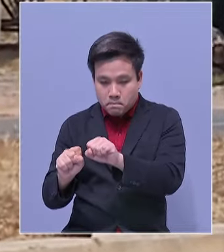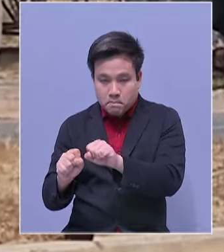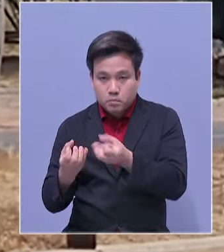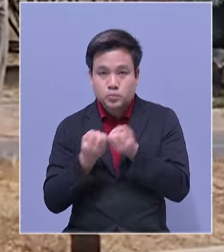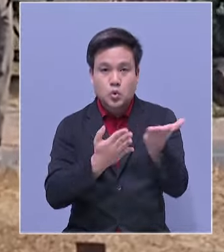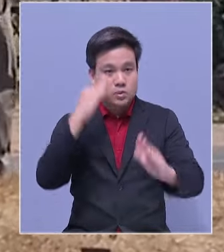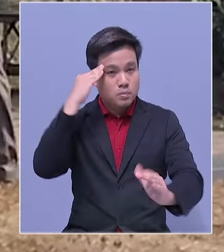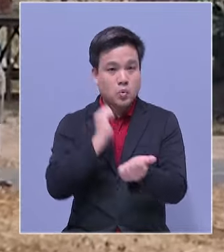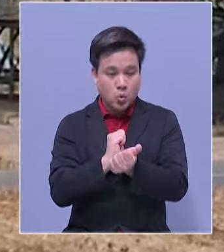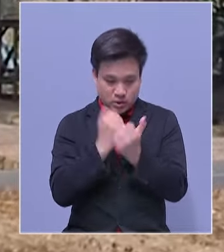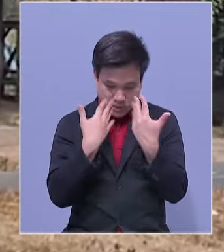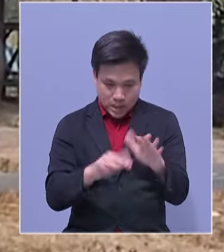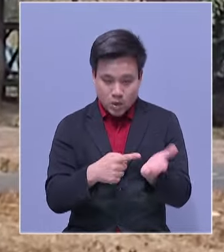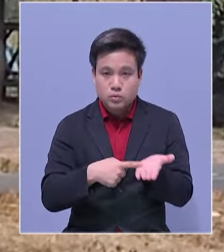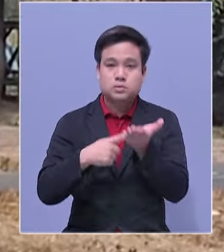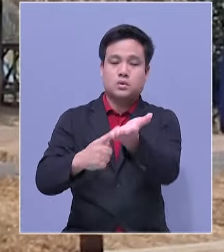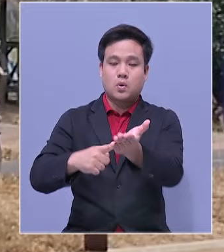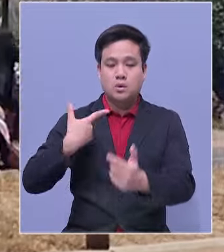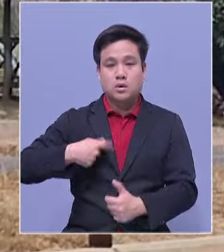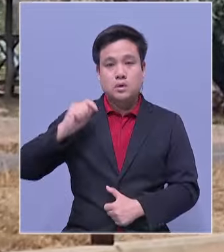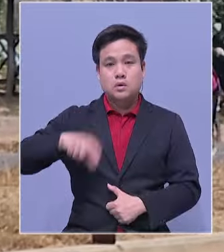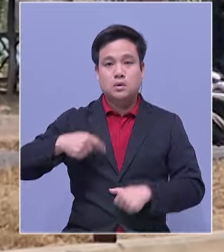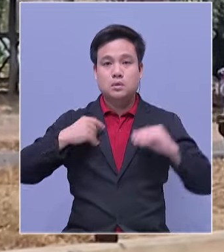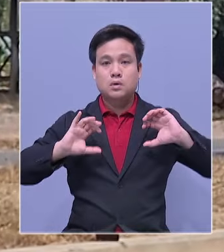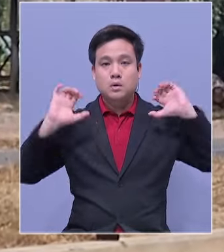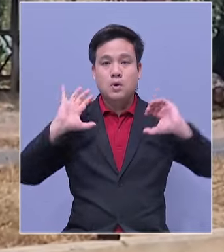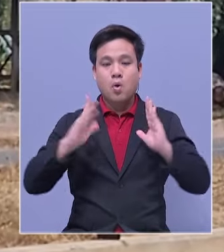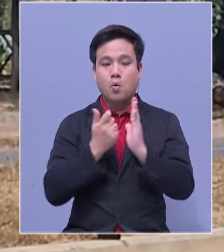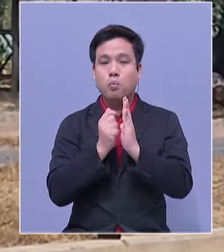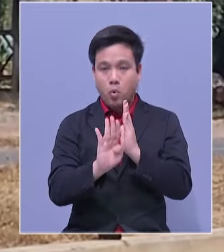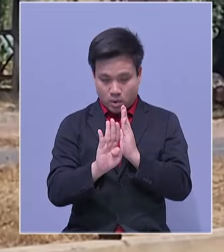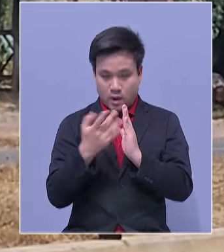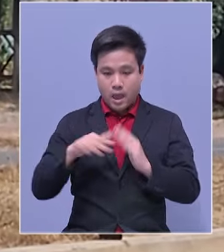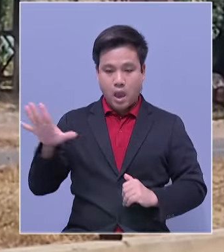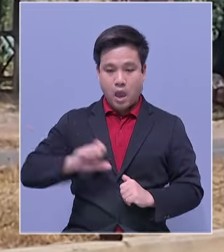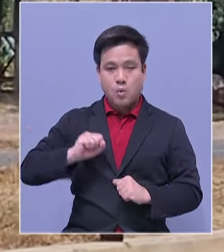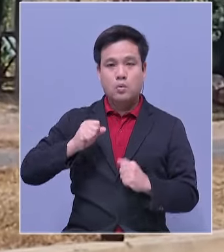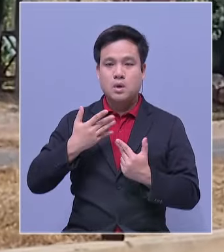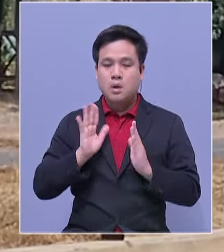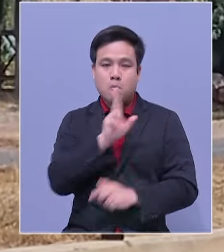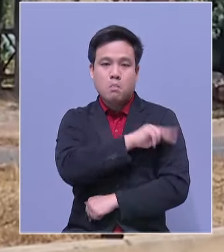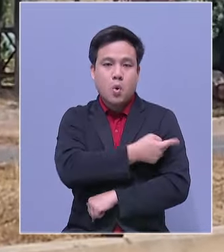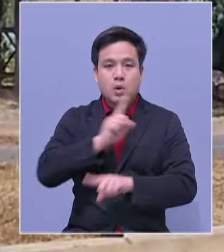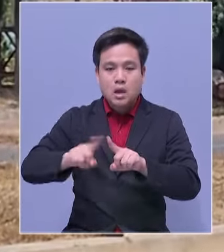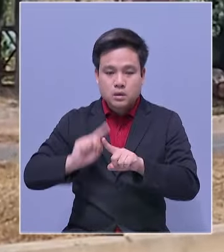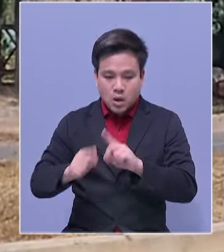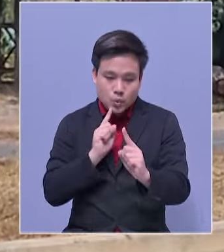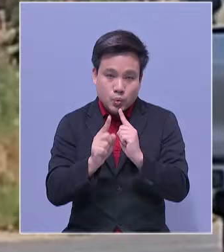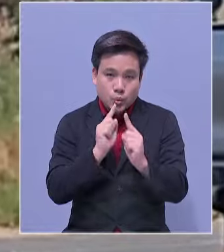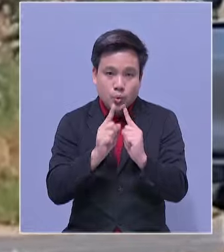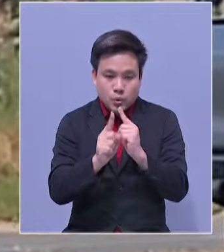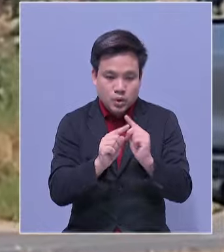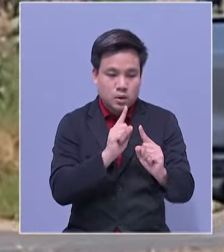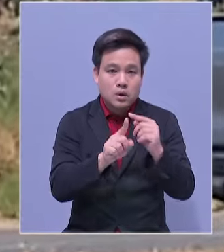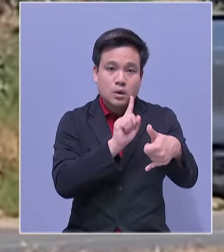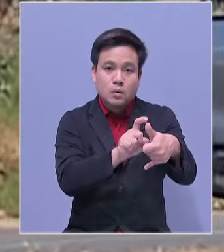สำนักงานอัยการจังหวัดอุบลราชธานีร่วมกับสหวิชาชีพสอบสวนและนำตัวกลับมาที่สพเข้าวปุ้นกุดข้าวปุ้น